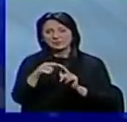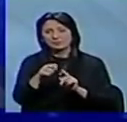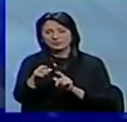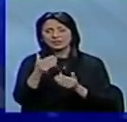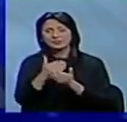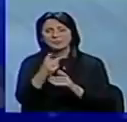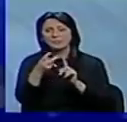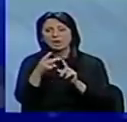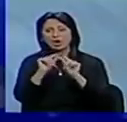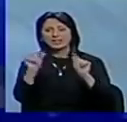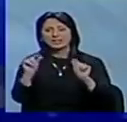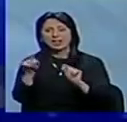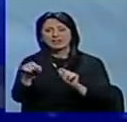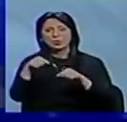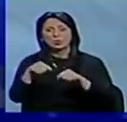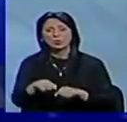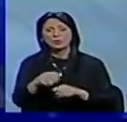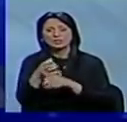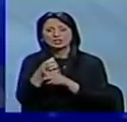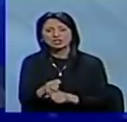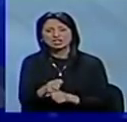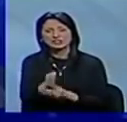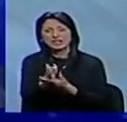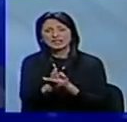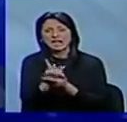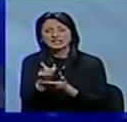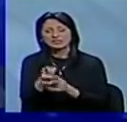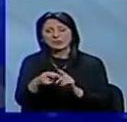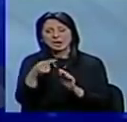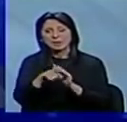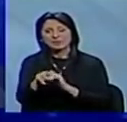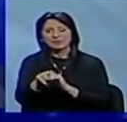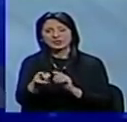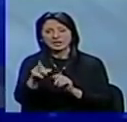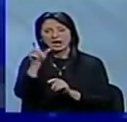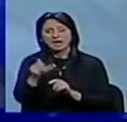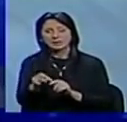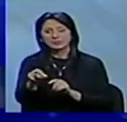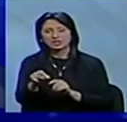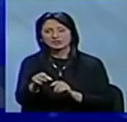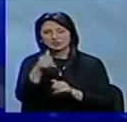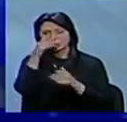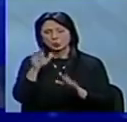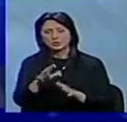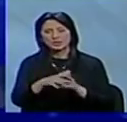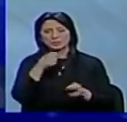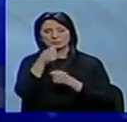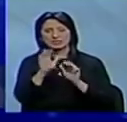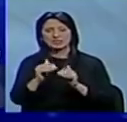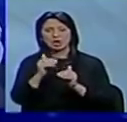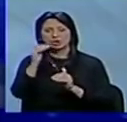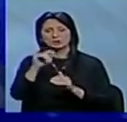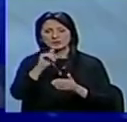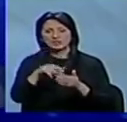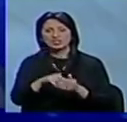ანუ ისინი ვერ ხვდებოდნენ ადამიანის უფლებების შეზღუდვის ნაწილში, ამის გამო მათი წაღება ამ ადამიანებს შეუძლებელი იყო საკონსტიტუციო სასამართლოში და